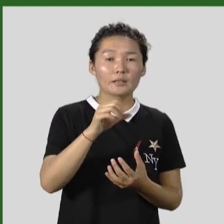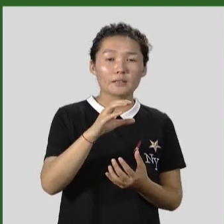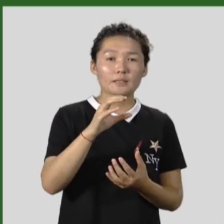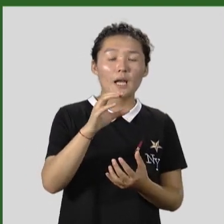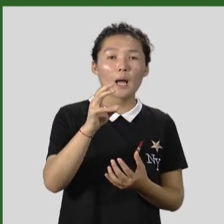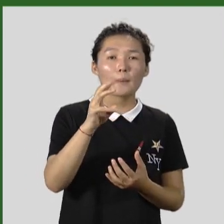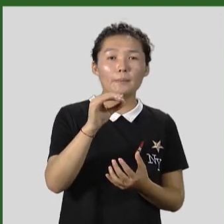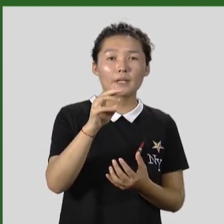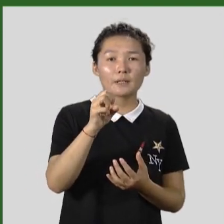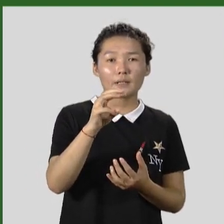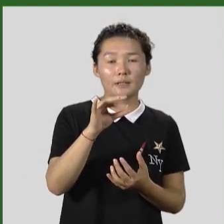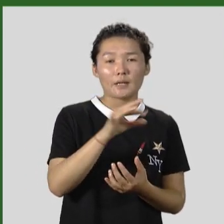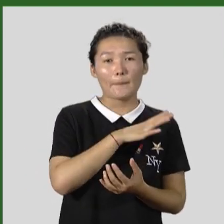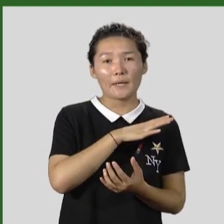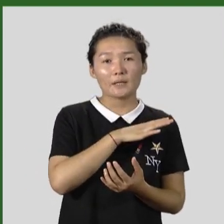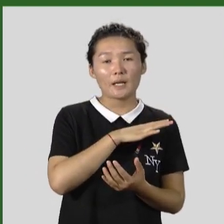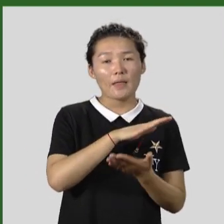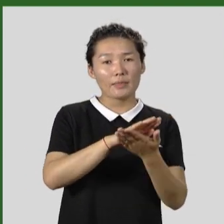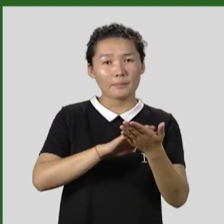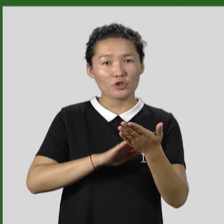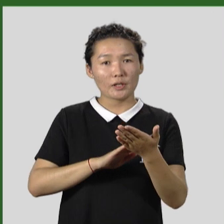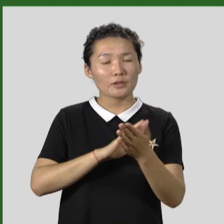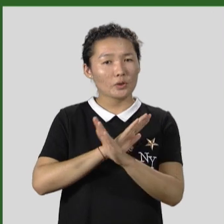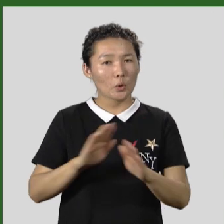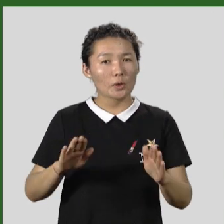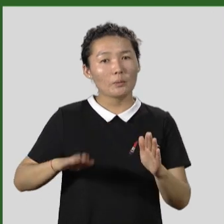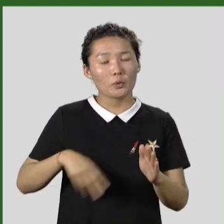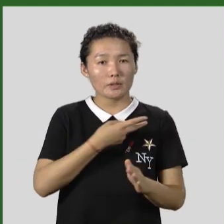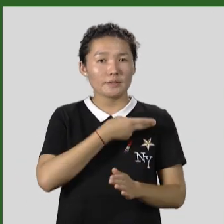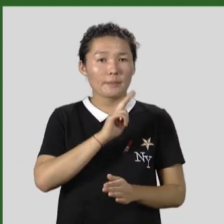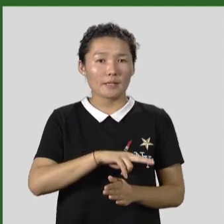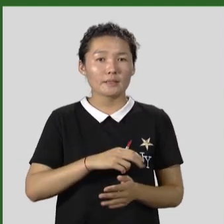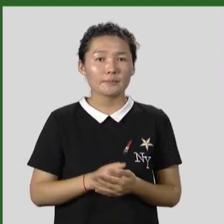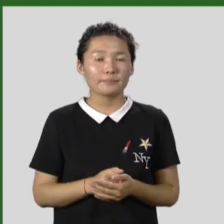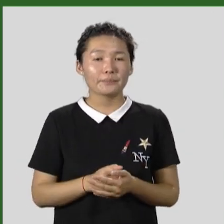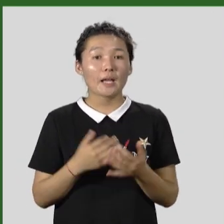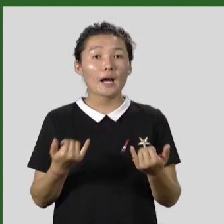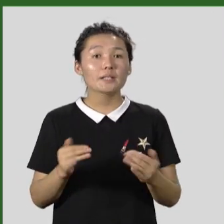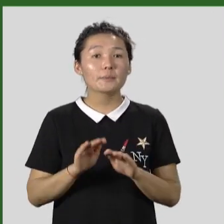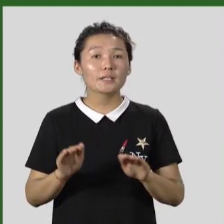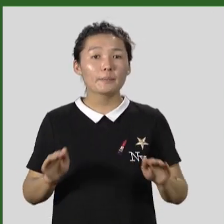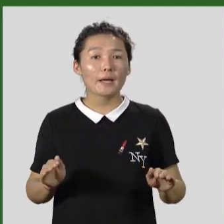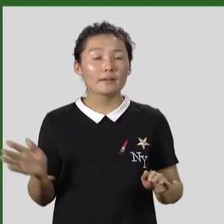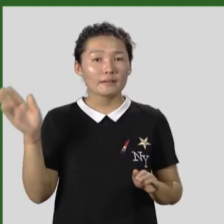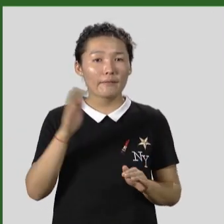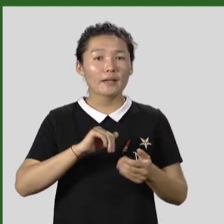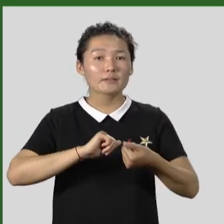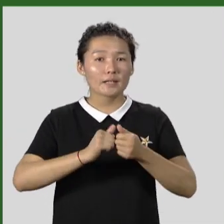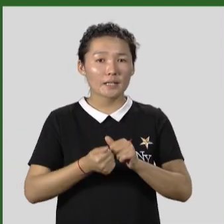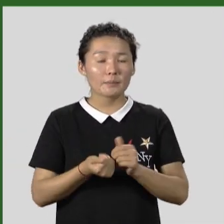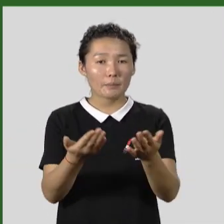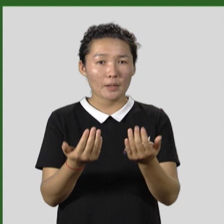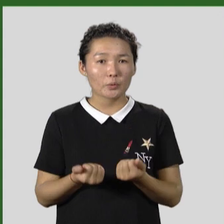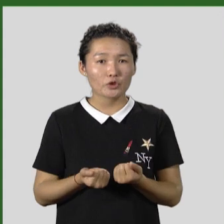напечатан только после его смерти. А теперь, ребята, давайте закрепим